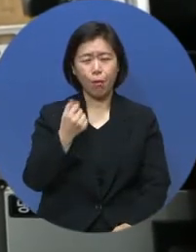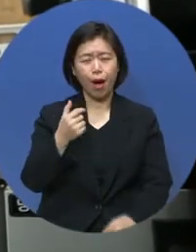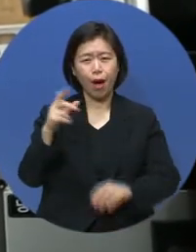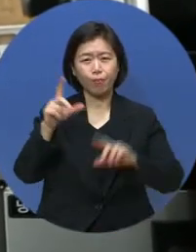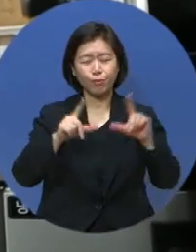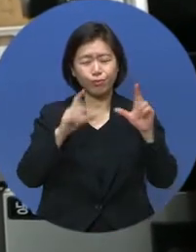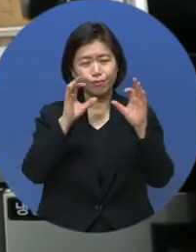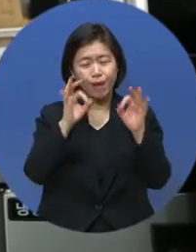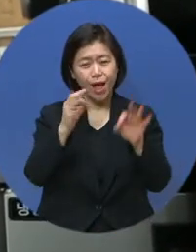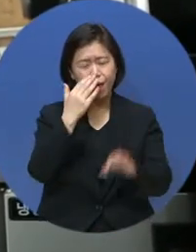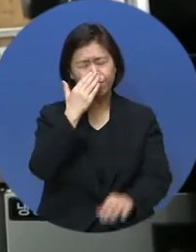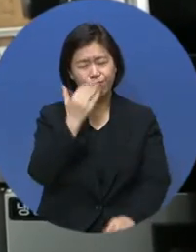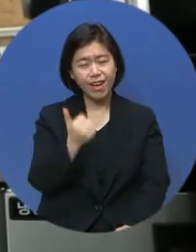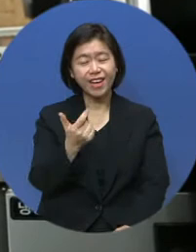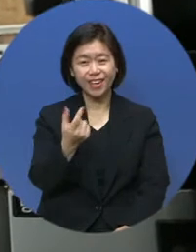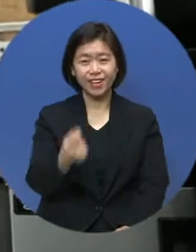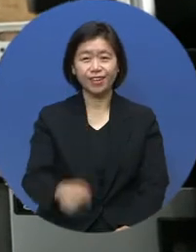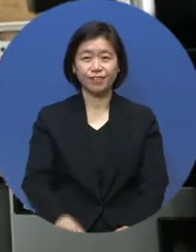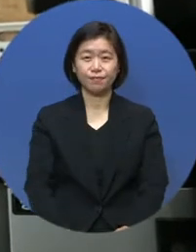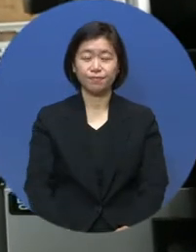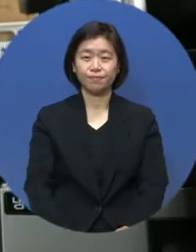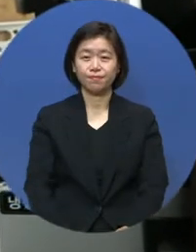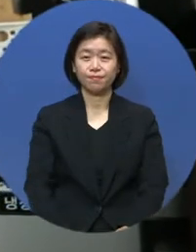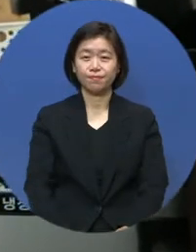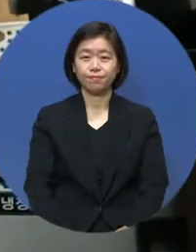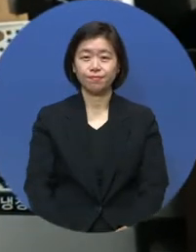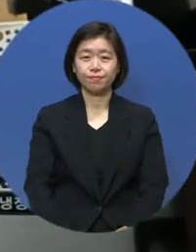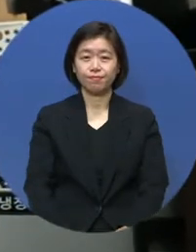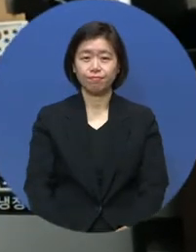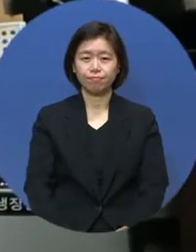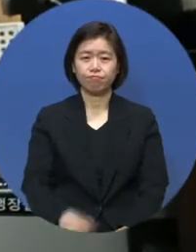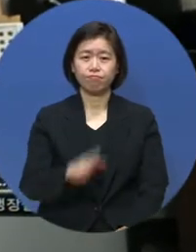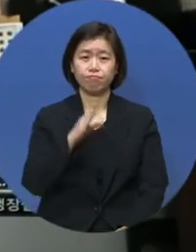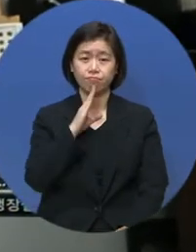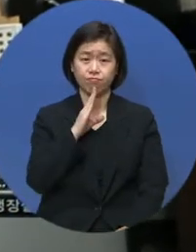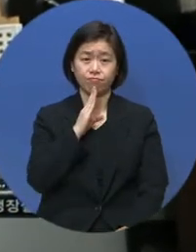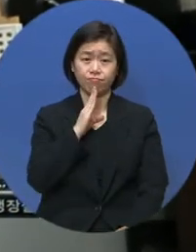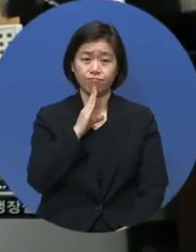없고. 네. 좀 되게 지루해 보이시는 것 같아요. 예.